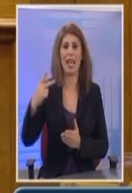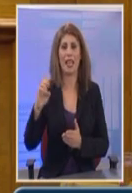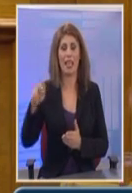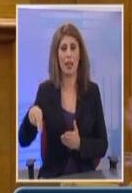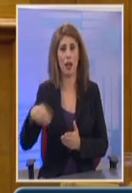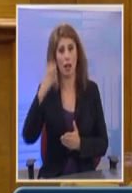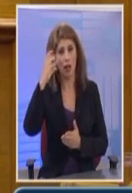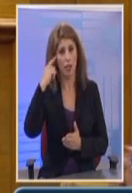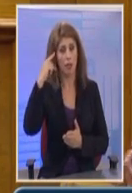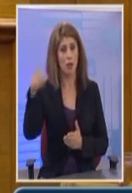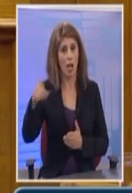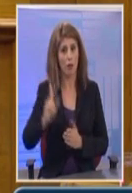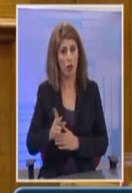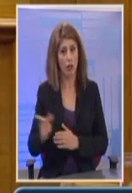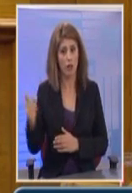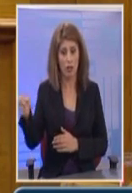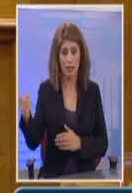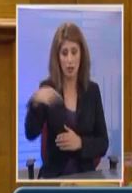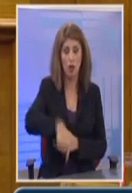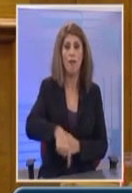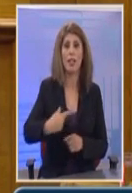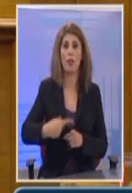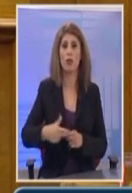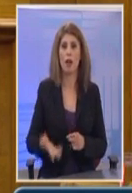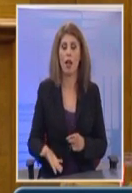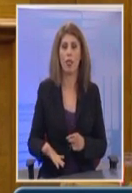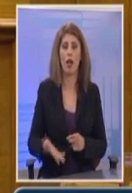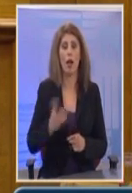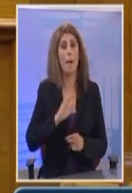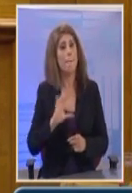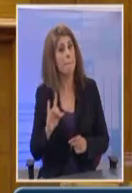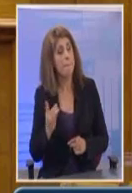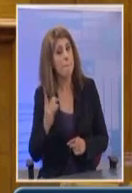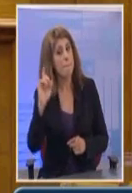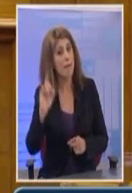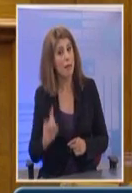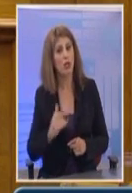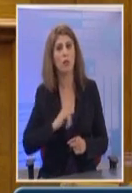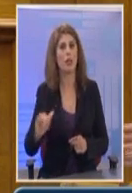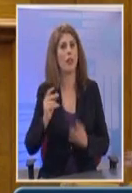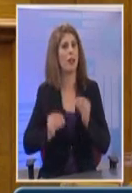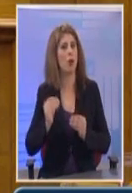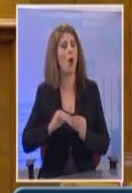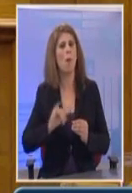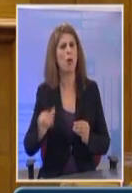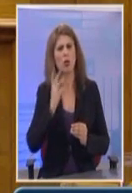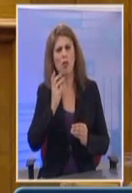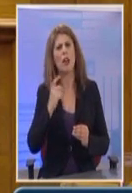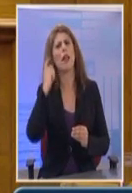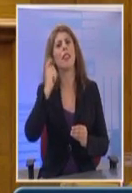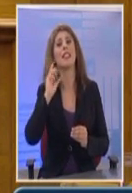ότι αυτό το κίνδυνο εσείς τον φέρατε στην πόρτα μας? Μήπως γιατί δεν τον υπολογίσατε ποτέ, γιατί δεν το πήρατε ποτέ στα